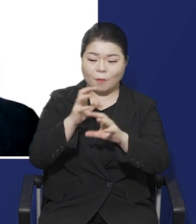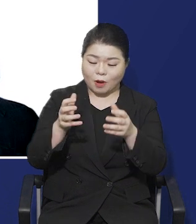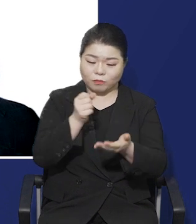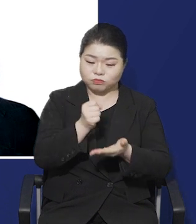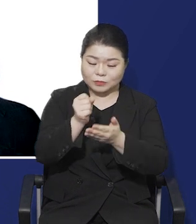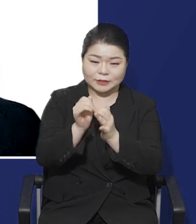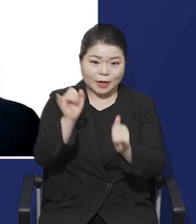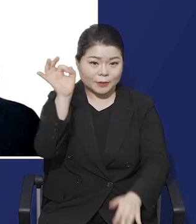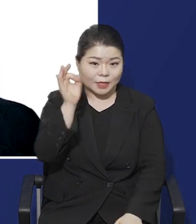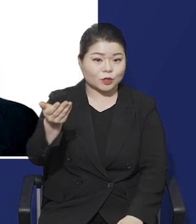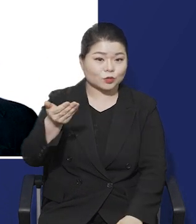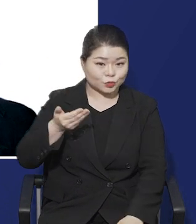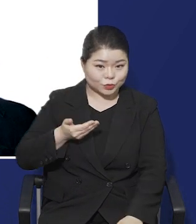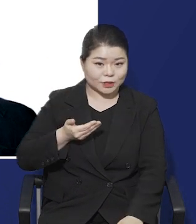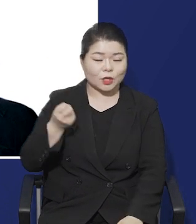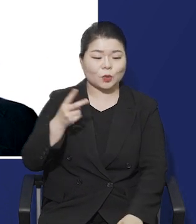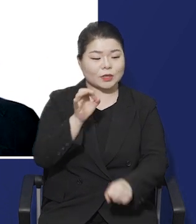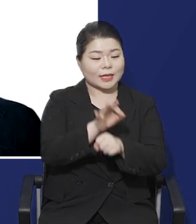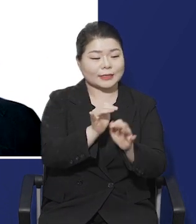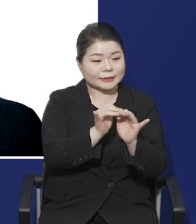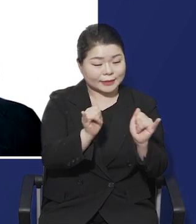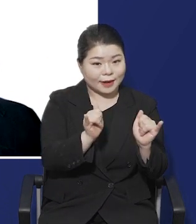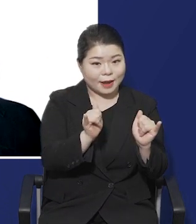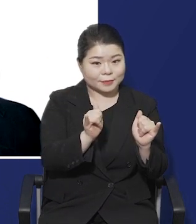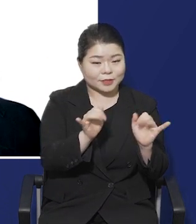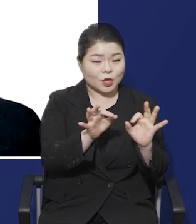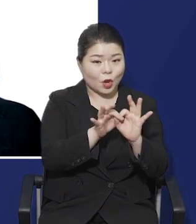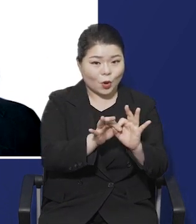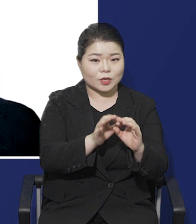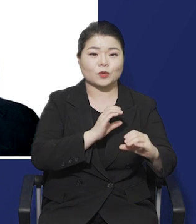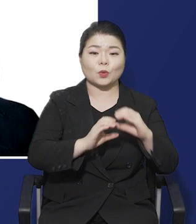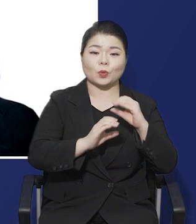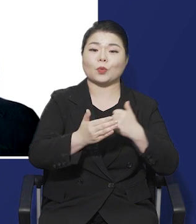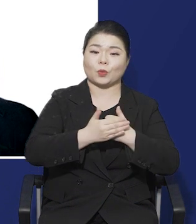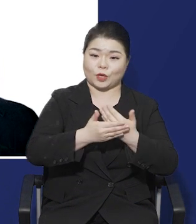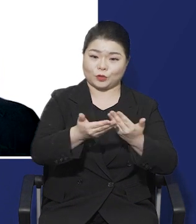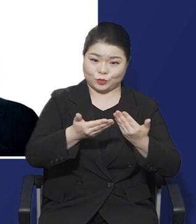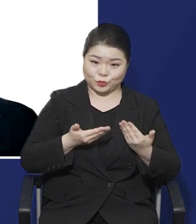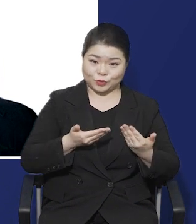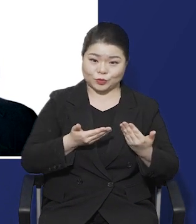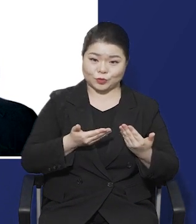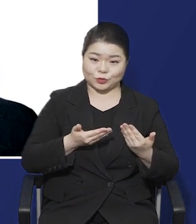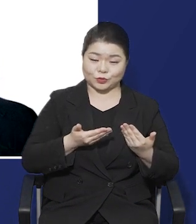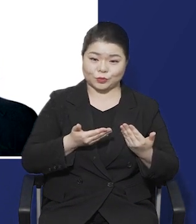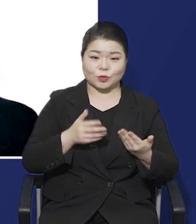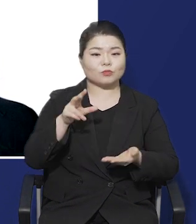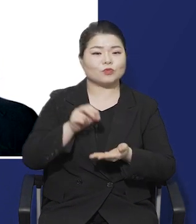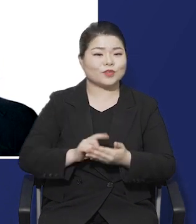바이어를 찾아주든지 그 다음에 구매자를 과의 연결을 통해서 소통을 해주는 단지 이제